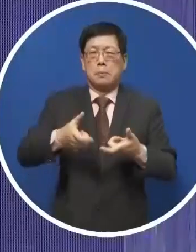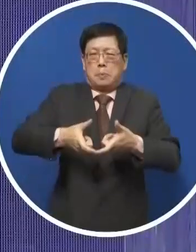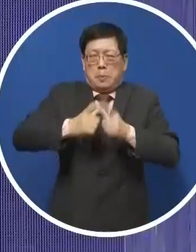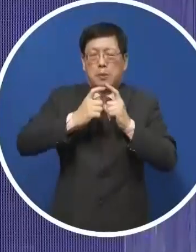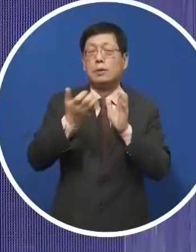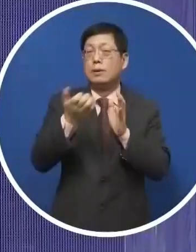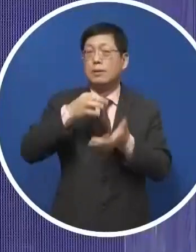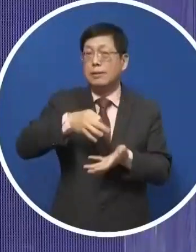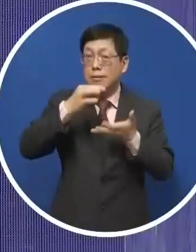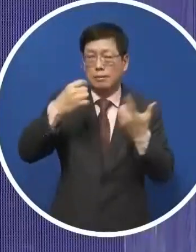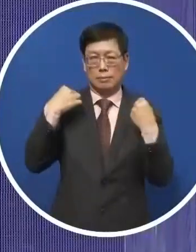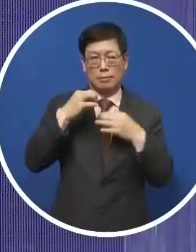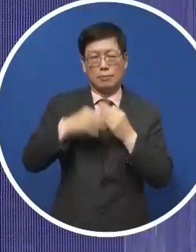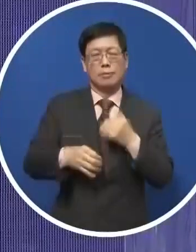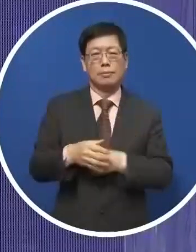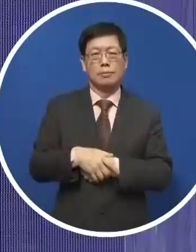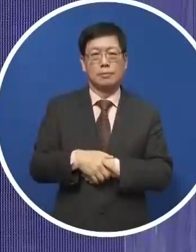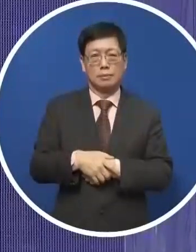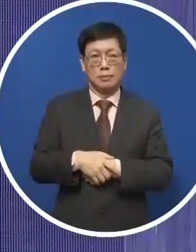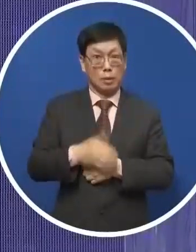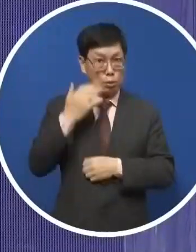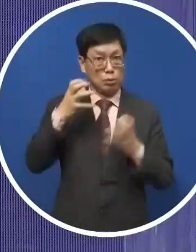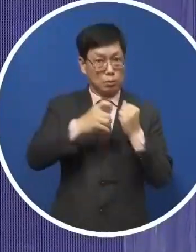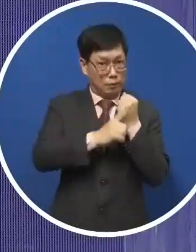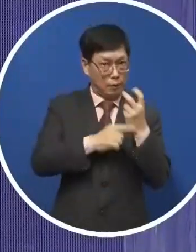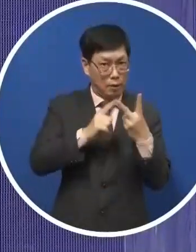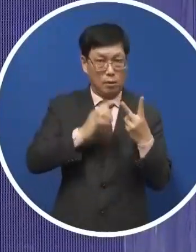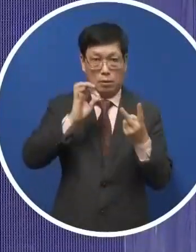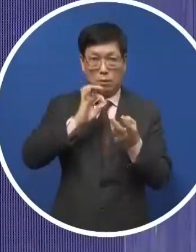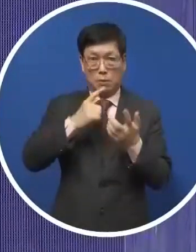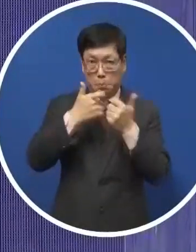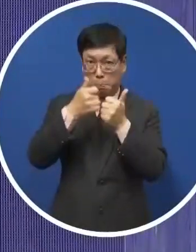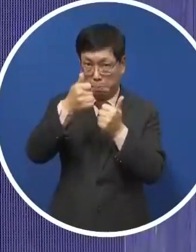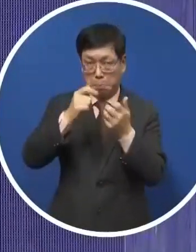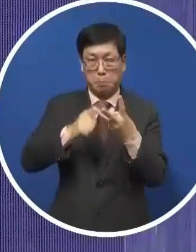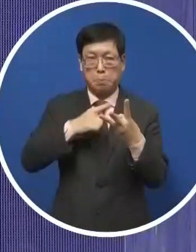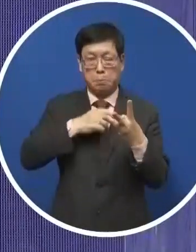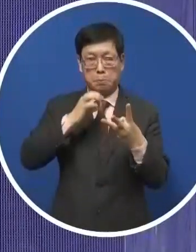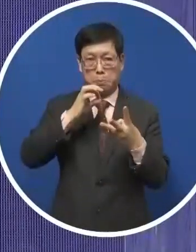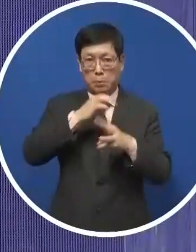一个刚刚讲的原则就是只要合法、有效、安全，大家一起来努力。